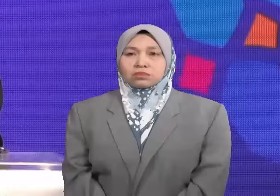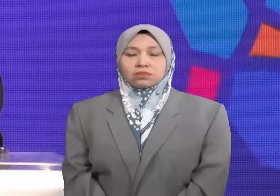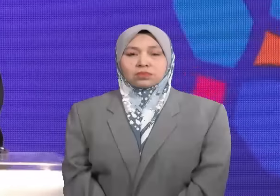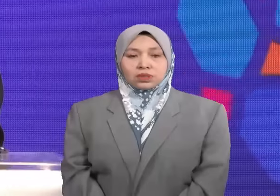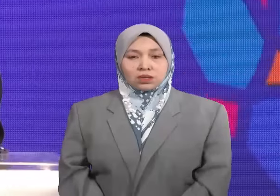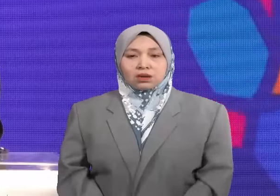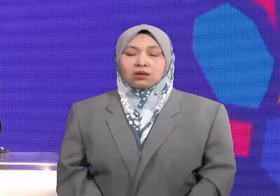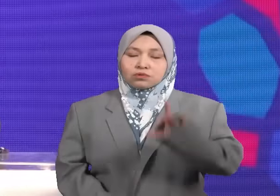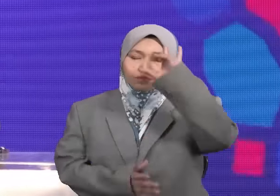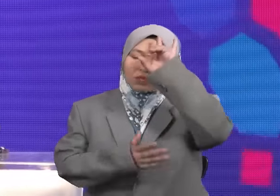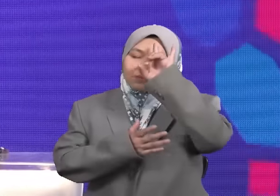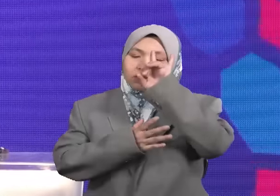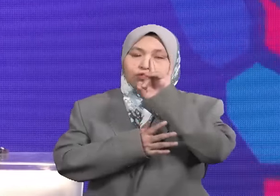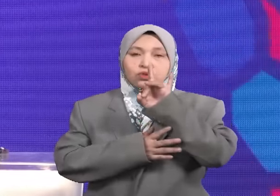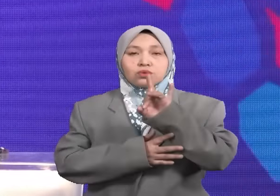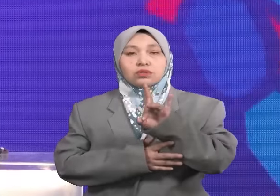Şeytan yemesin.